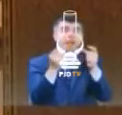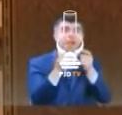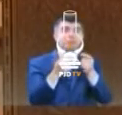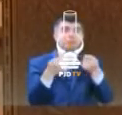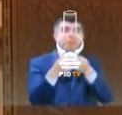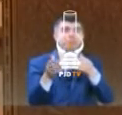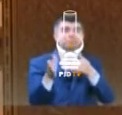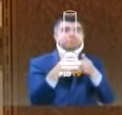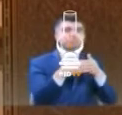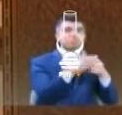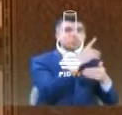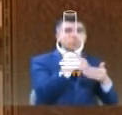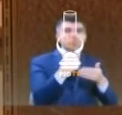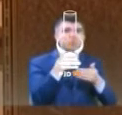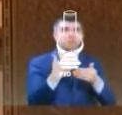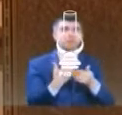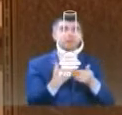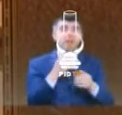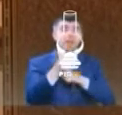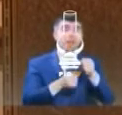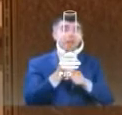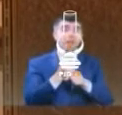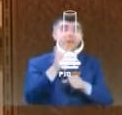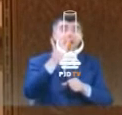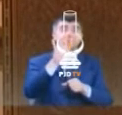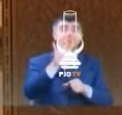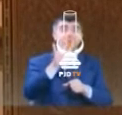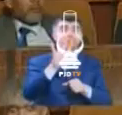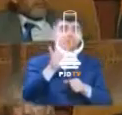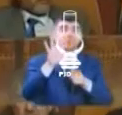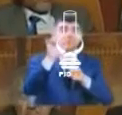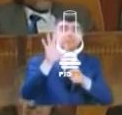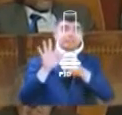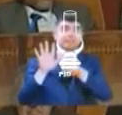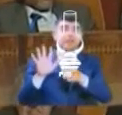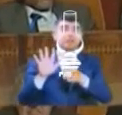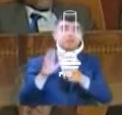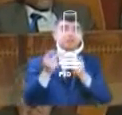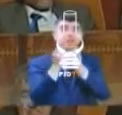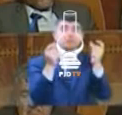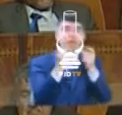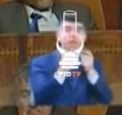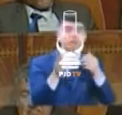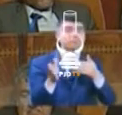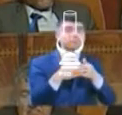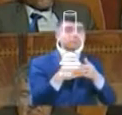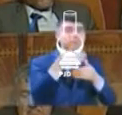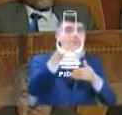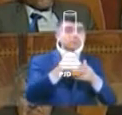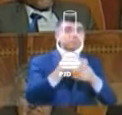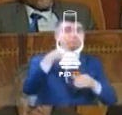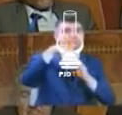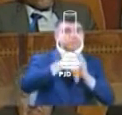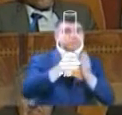السنه الماضيه مثلا افلست اكثر من 5016 شركه، مع ما يرافق هذا الافلاس من